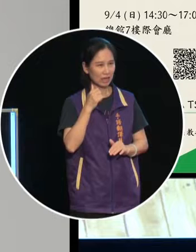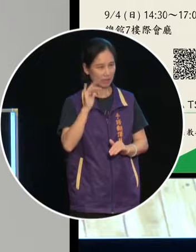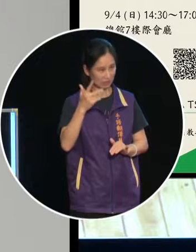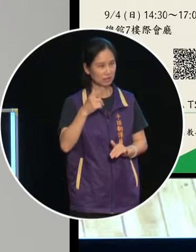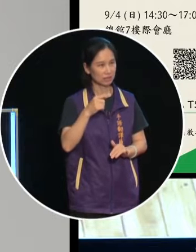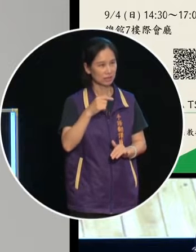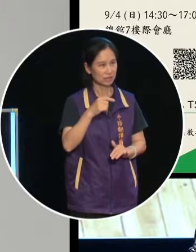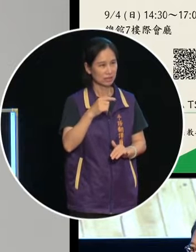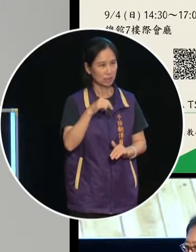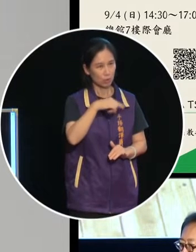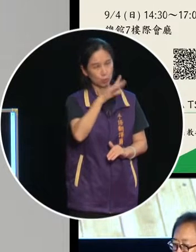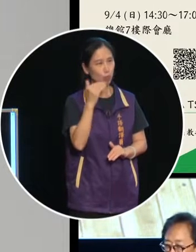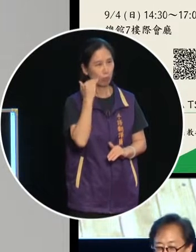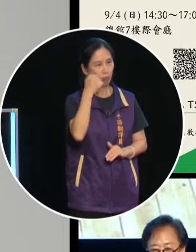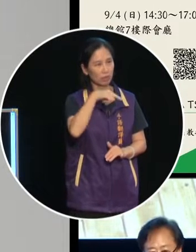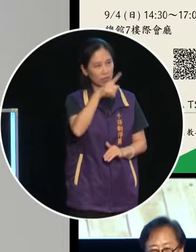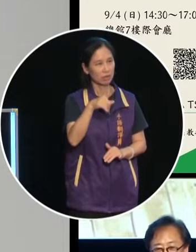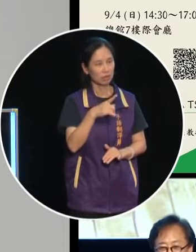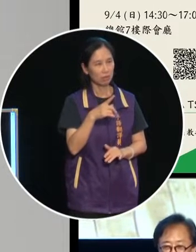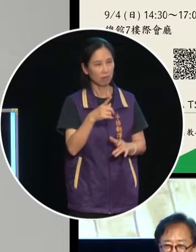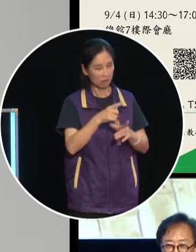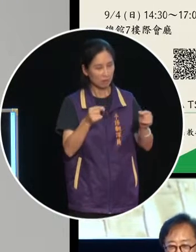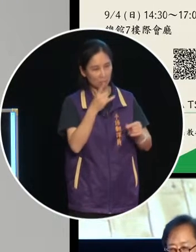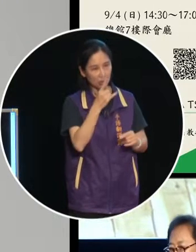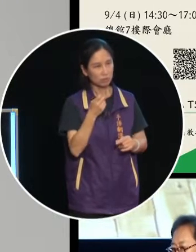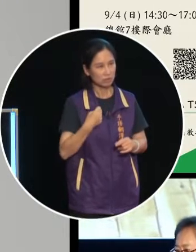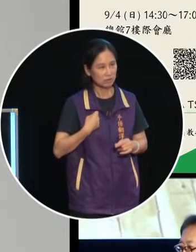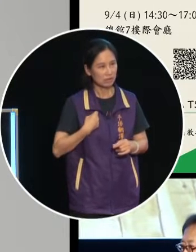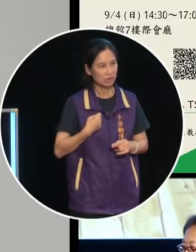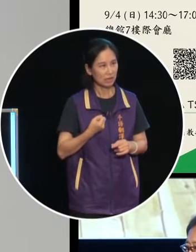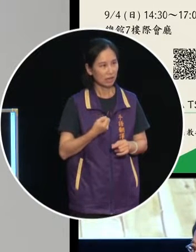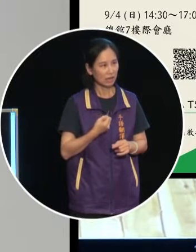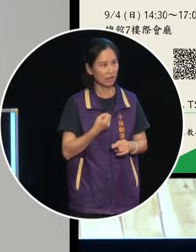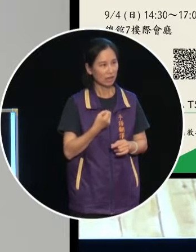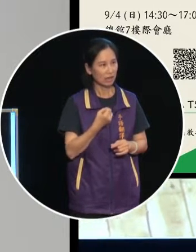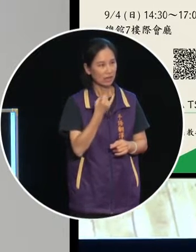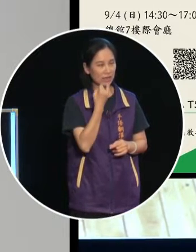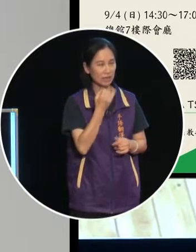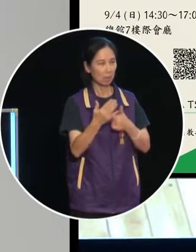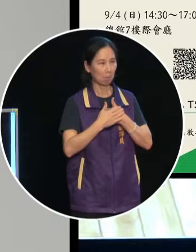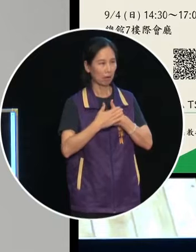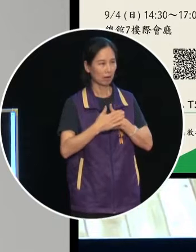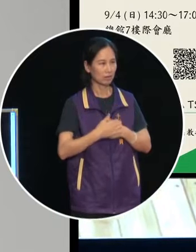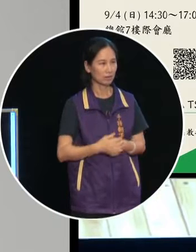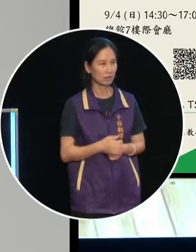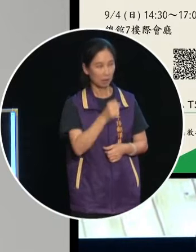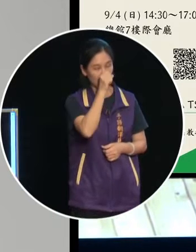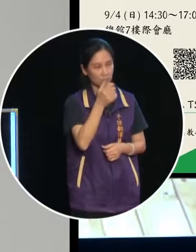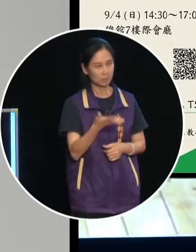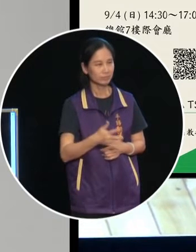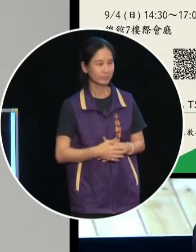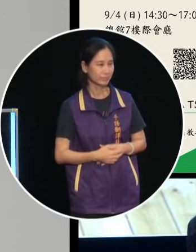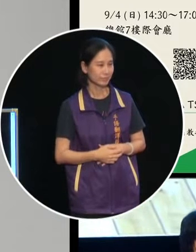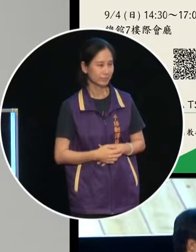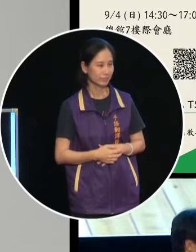的朋友如何用中文讲话，可不可以，好吗？好。